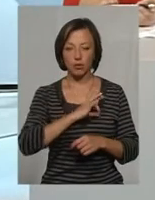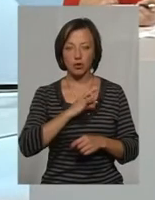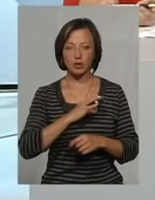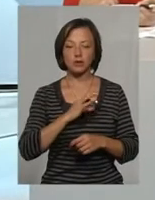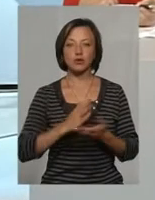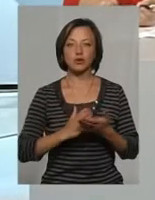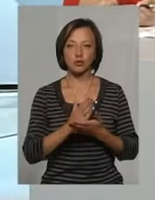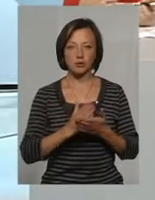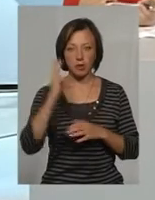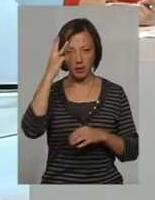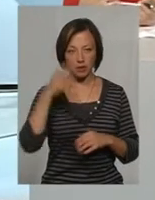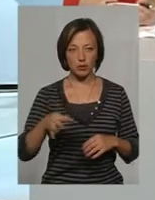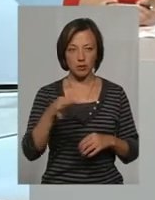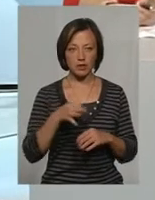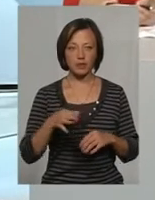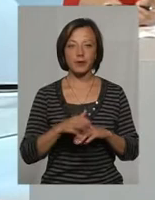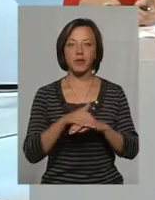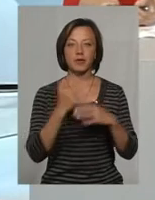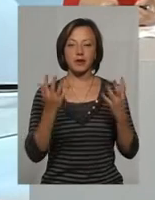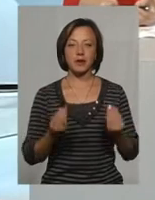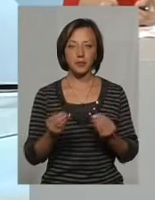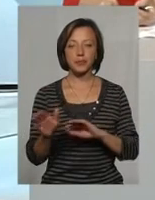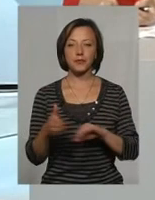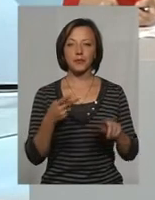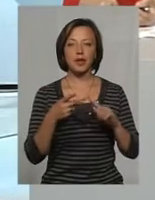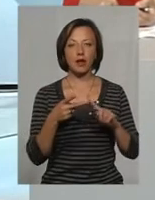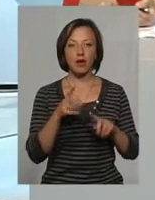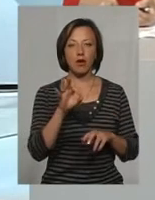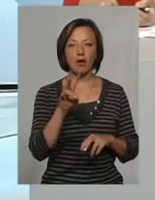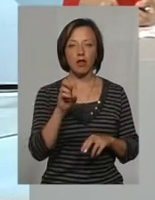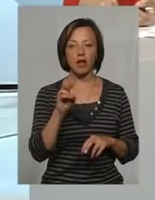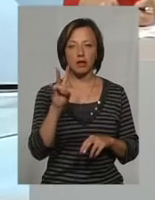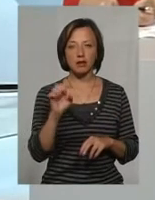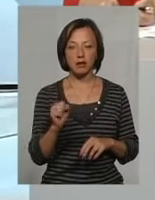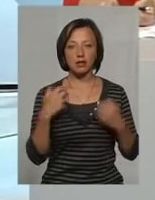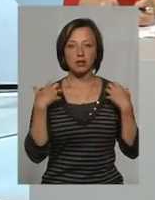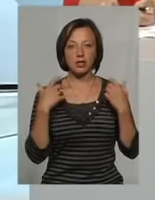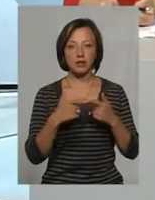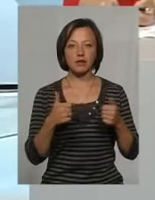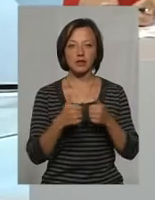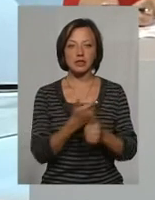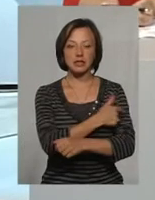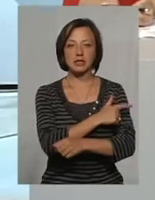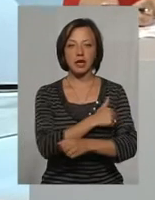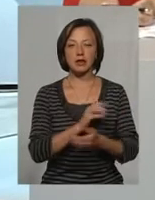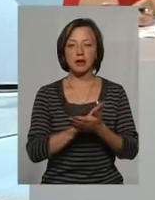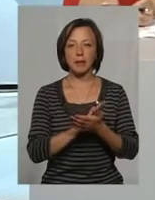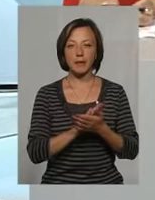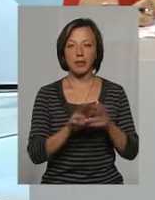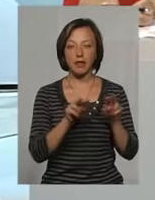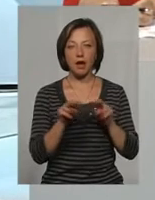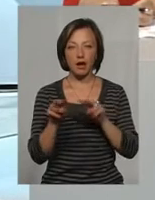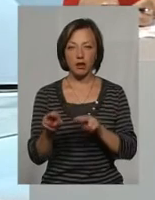Держпродспоживслужби Хмельницької області. Доброго дня. Пані Олена Іваськів, начальник відділу санепіднагляду